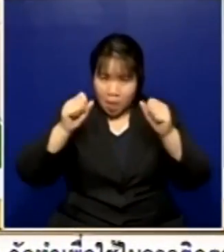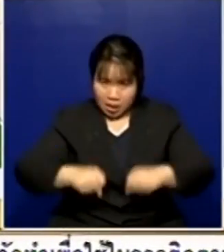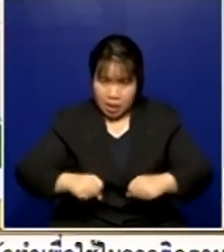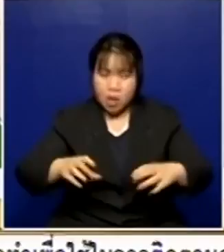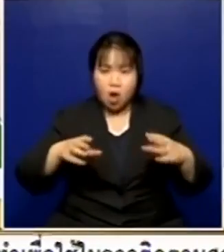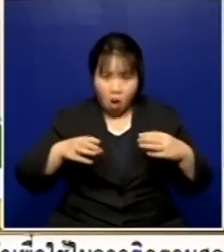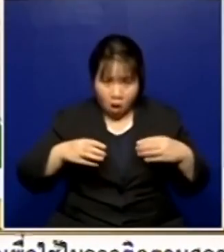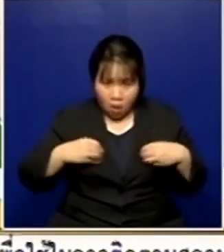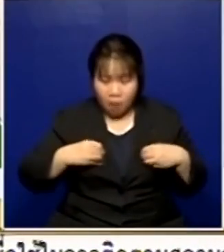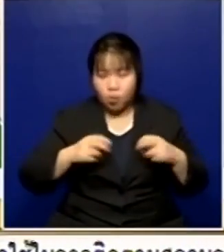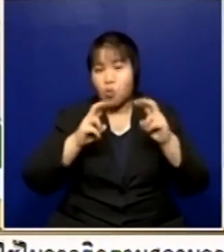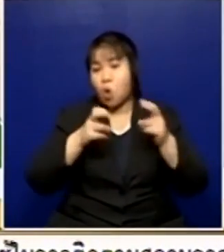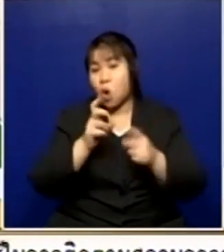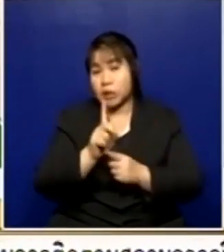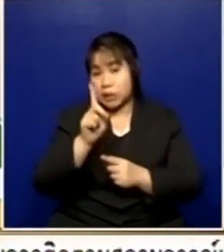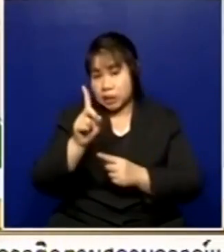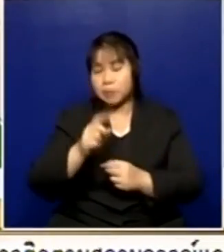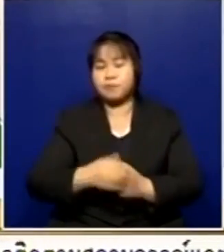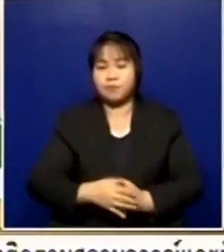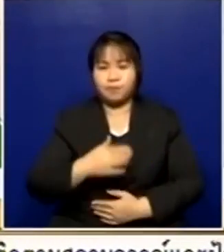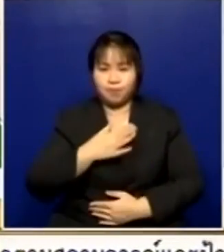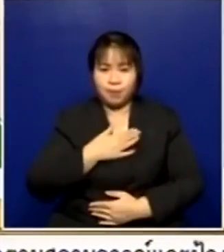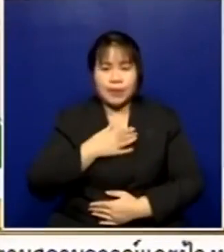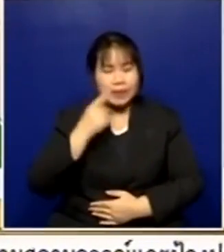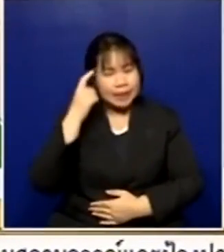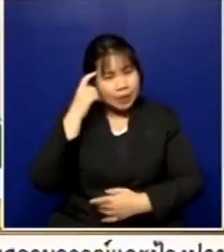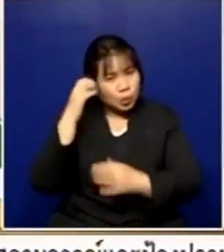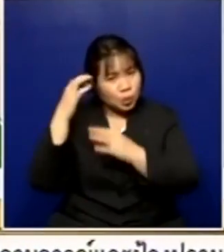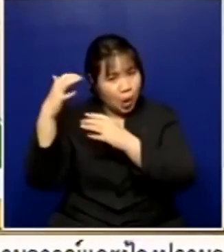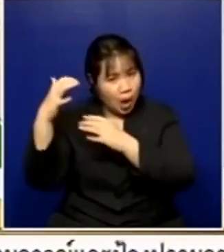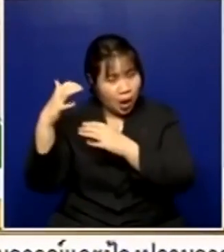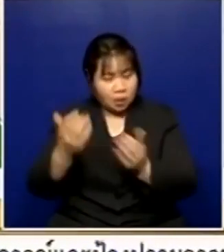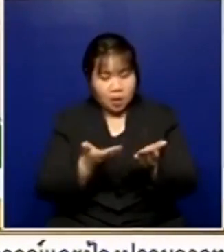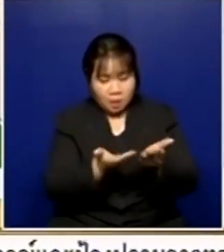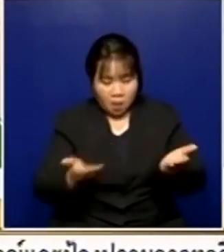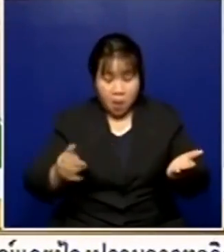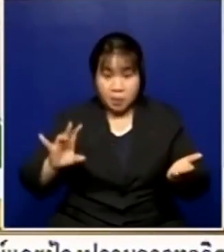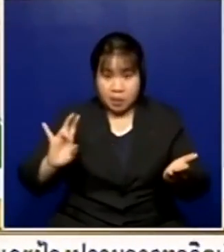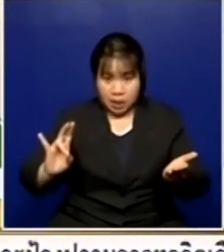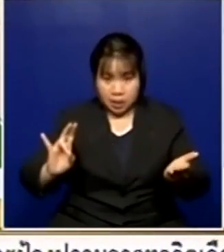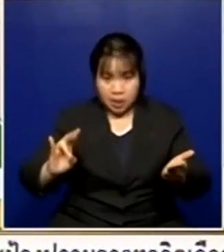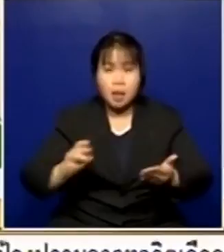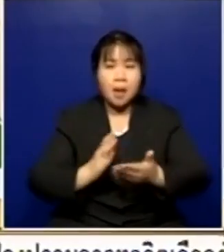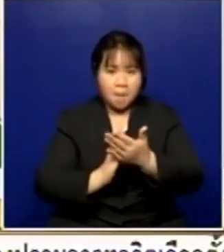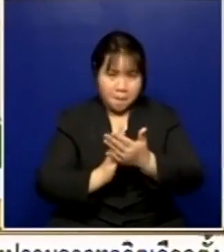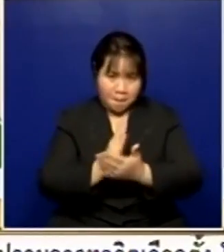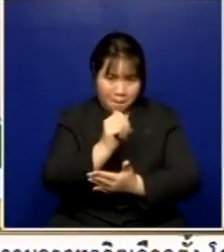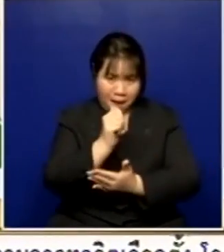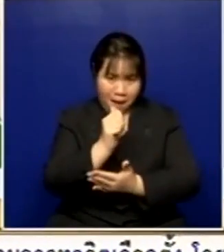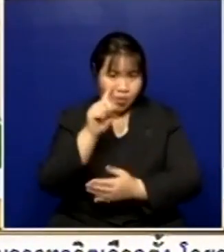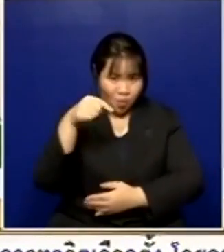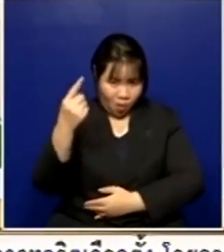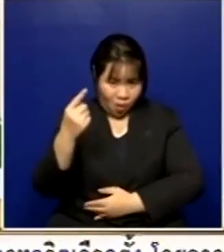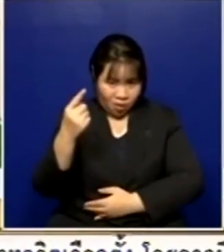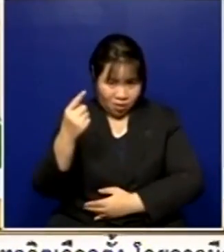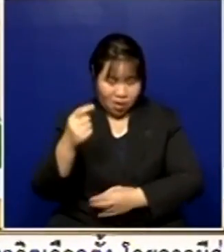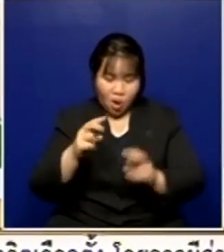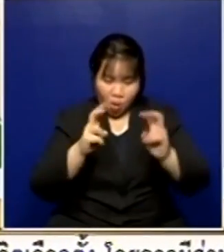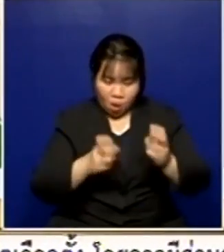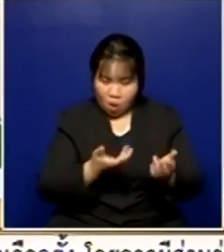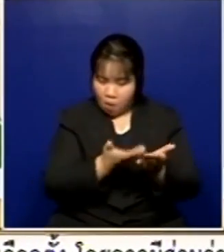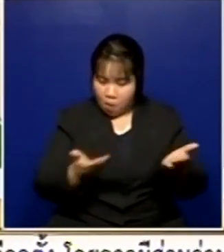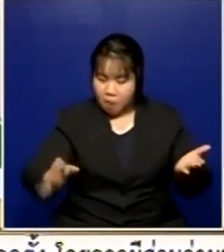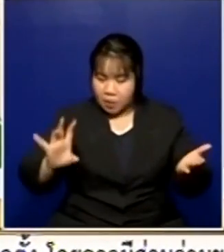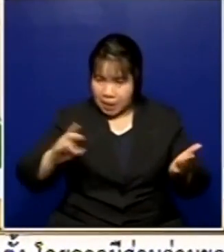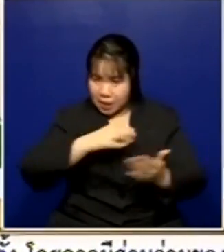ในวาระที่ 1ซึ่งดิฉันหวังว่าร่างทั้ง7ฉบับจะผ่านมติเห็นชอบในหลักการวาระที่1ทั้งหมด